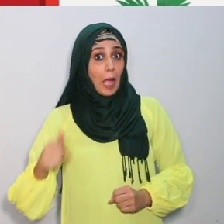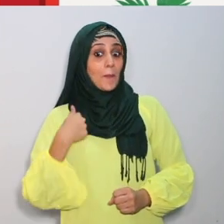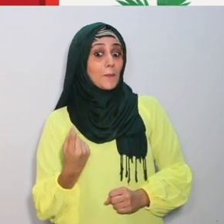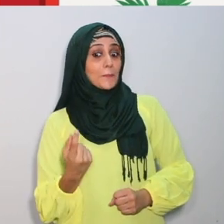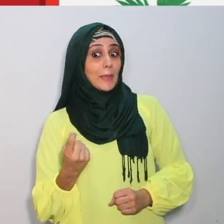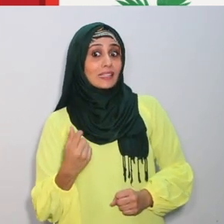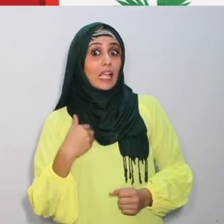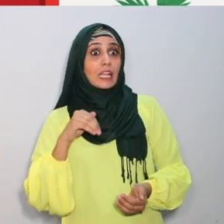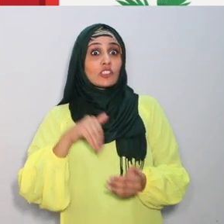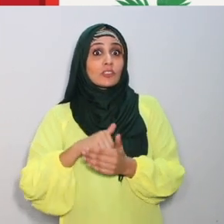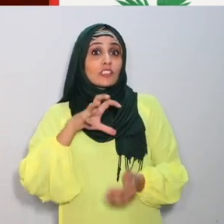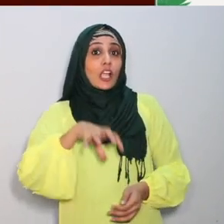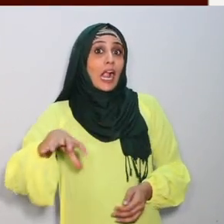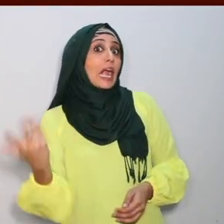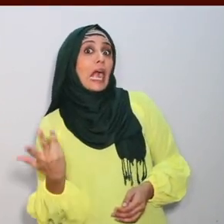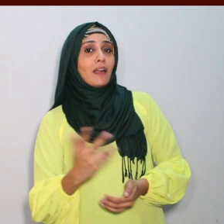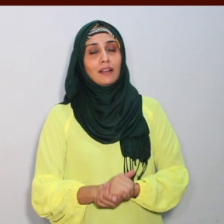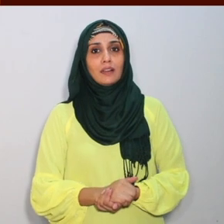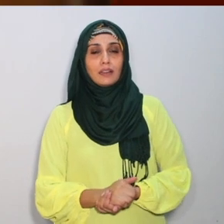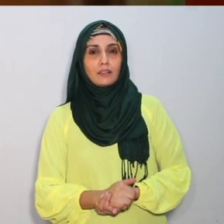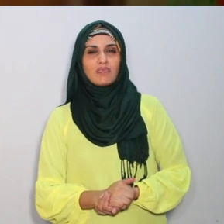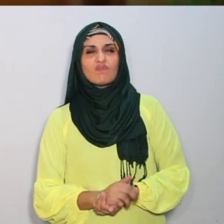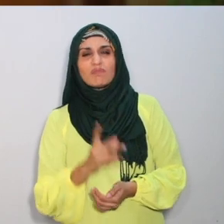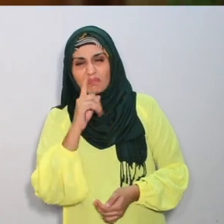है कि हमें इतने पैसे कहाँ से मिल सकते हैं।